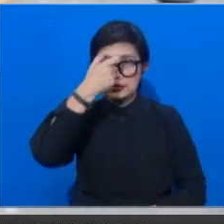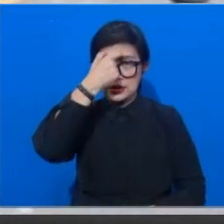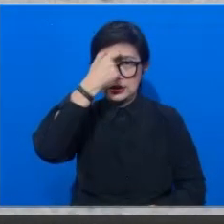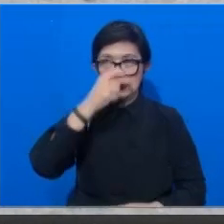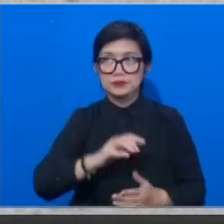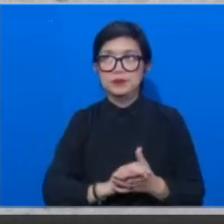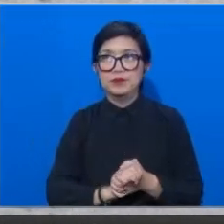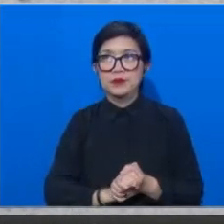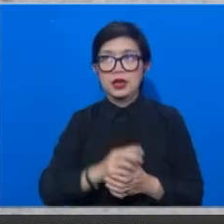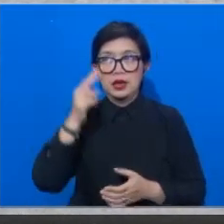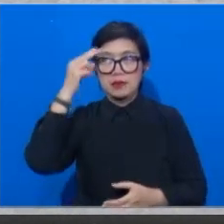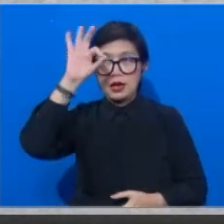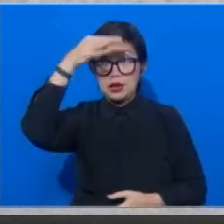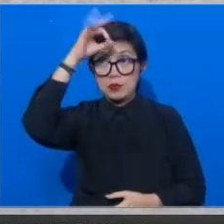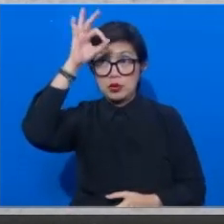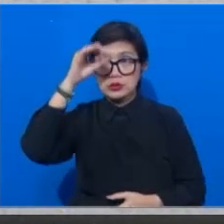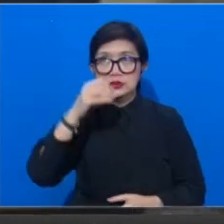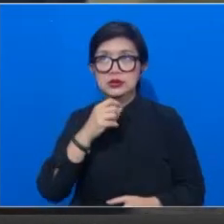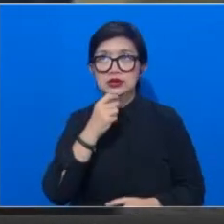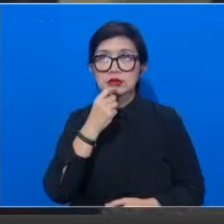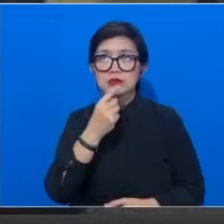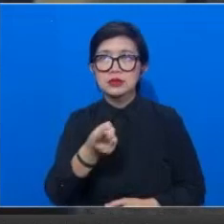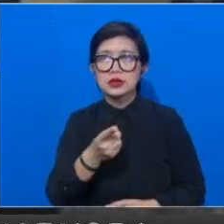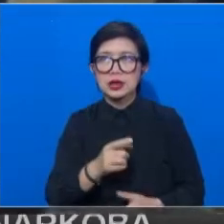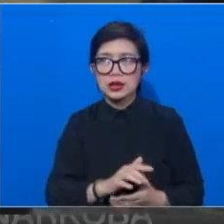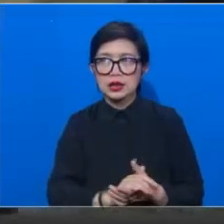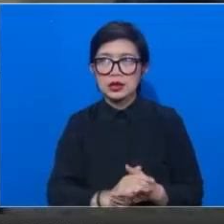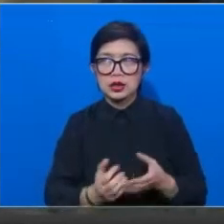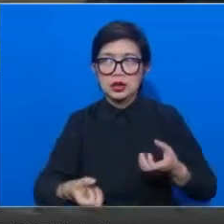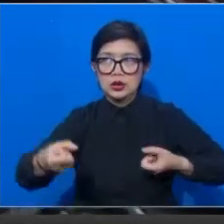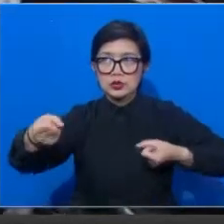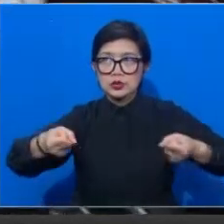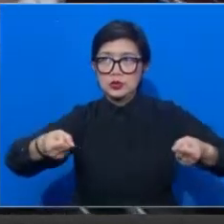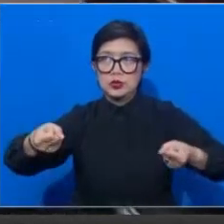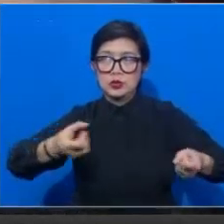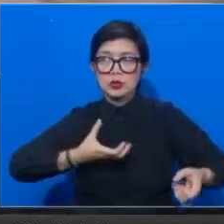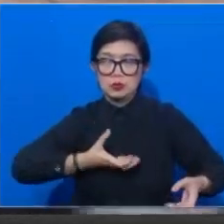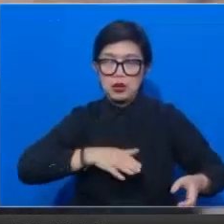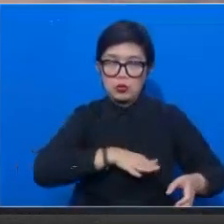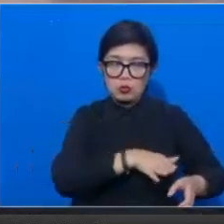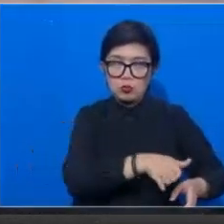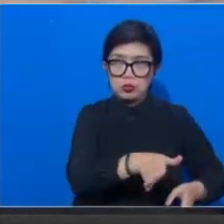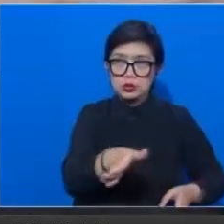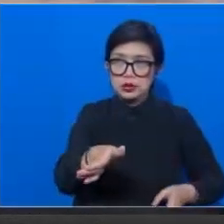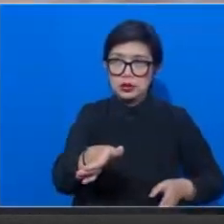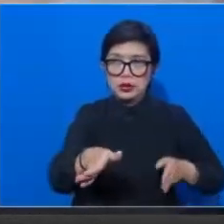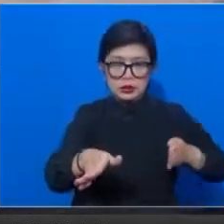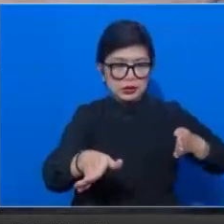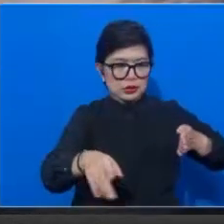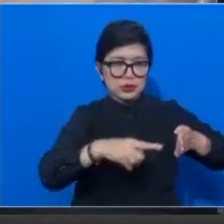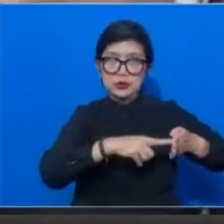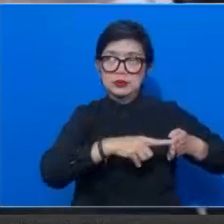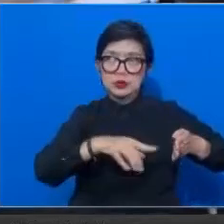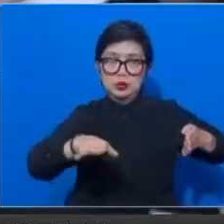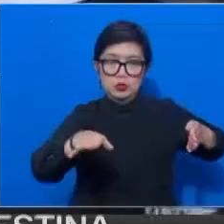AKP Muhammad Arsyad menyatakan kecelakaan bermula saat truk berusaha memutar arah. Pada saat bersamaan, sepeda motor korban